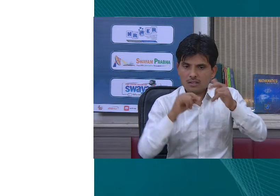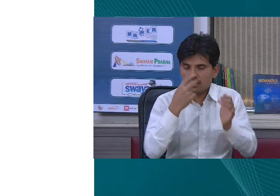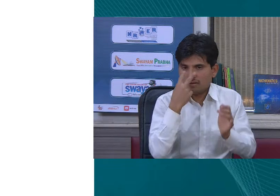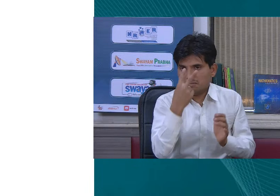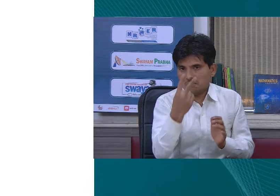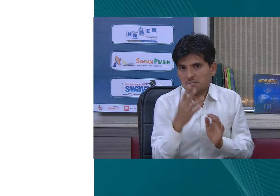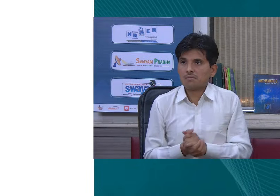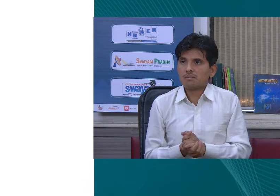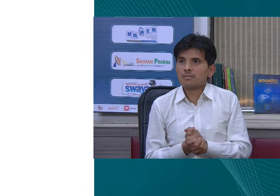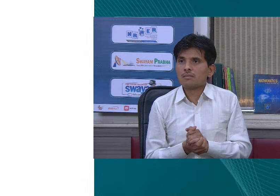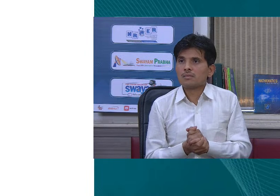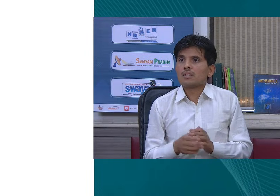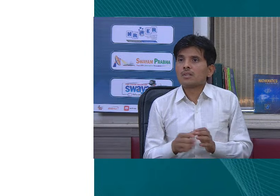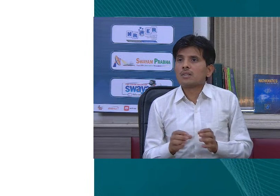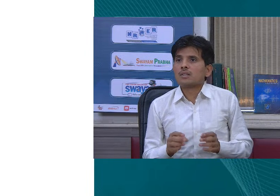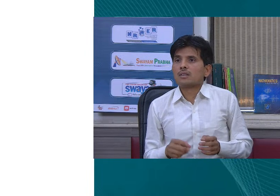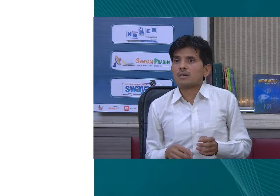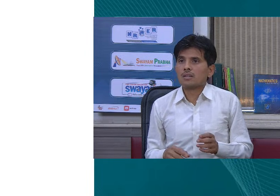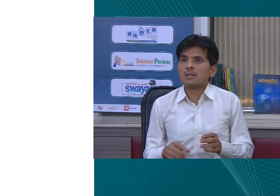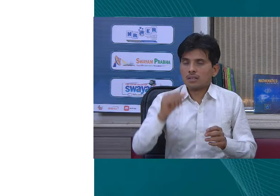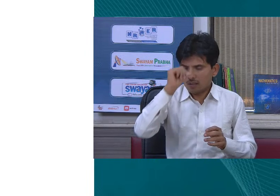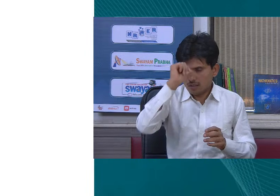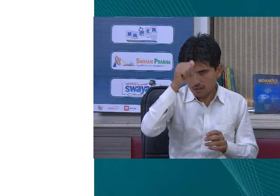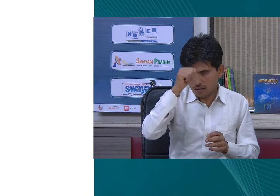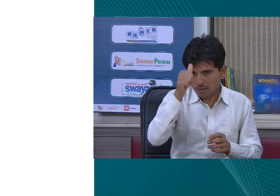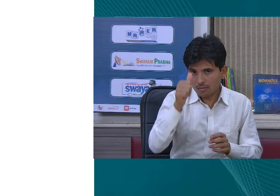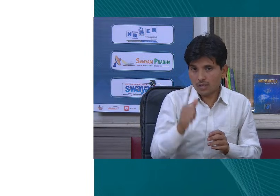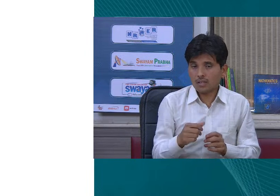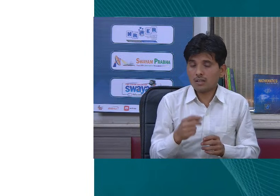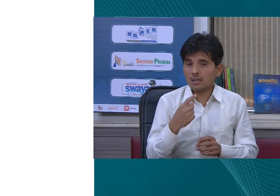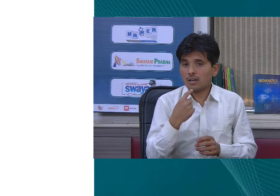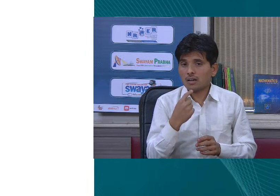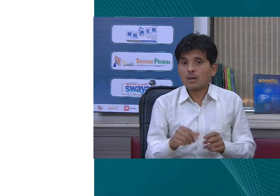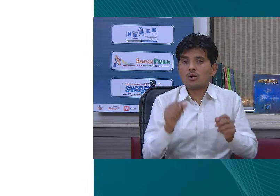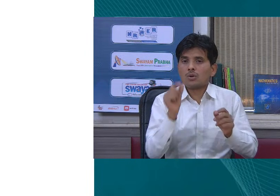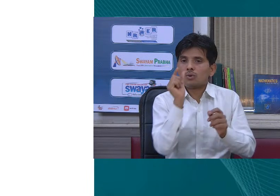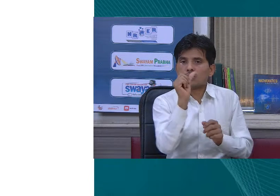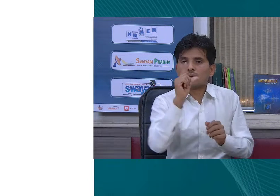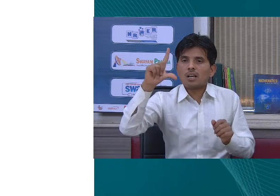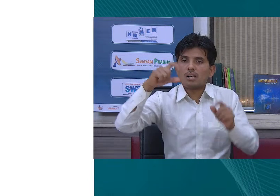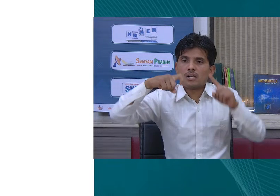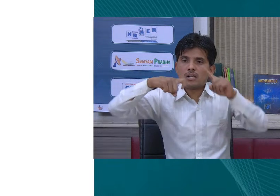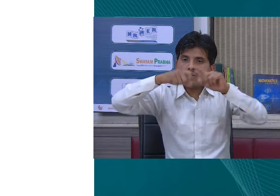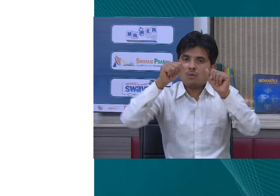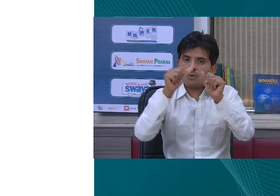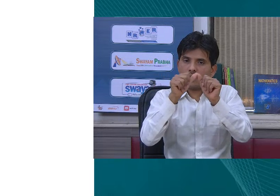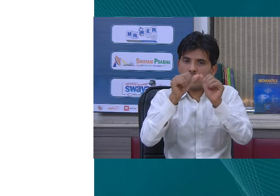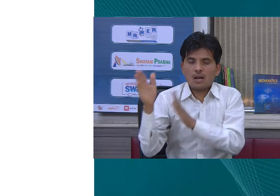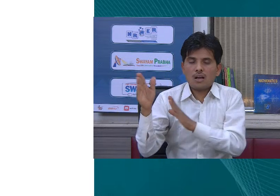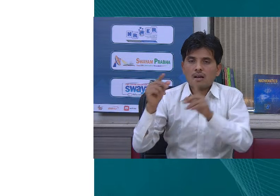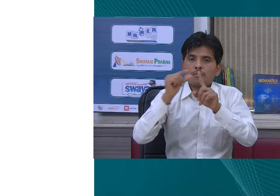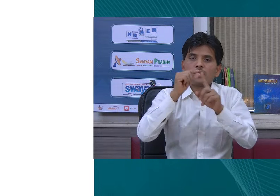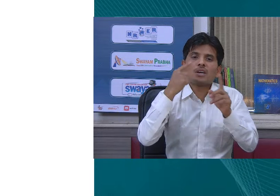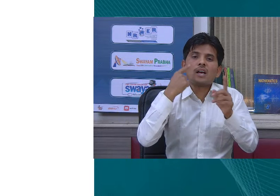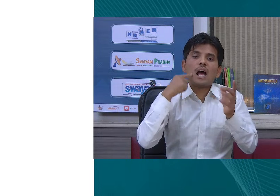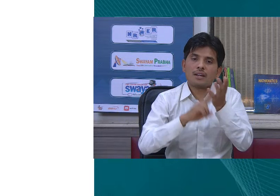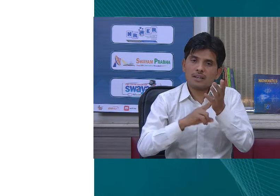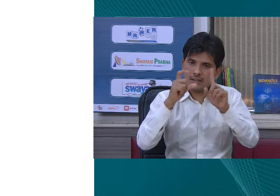इन मेटेरॉइड्स को हम हिंदी में उल्का पिंड भी कहते हैं. आई